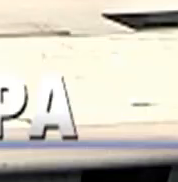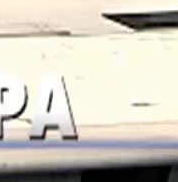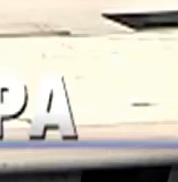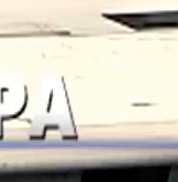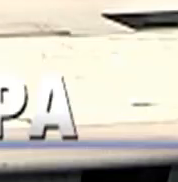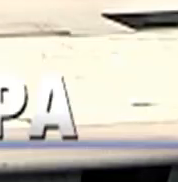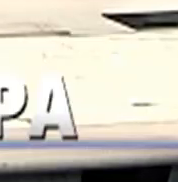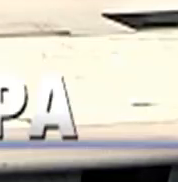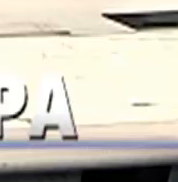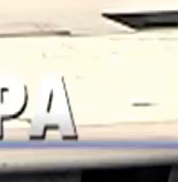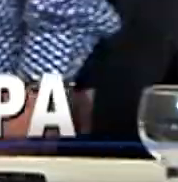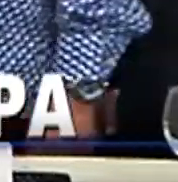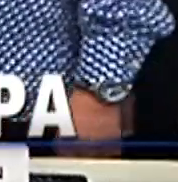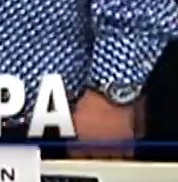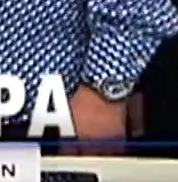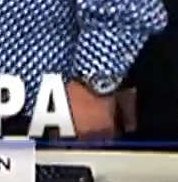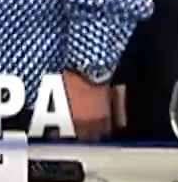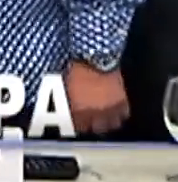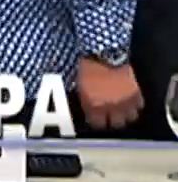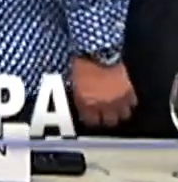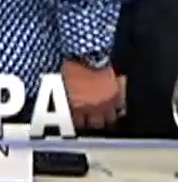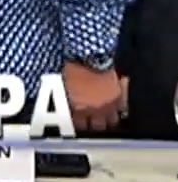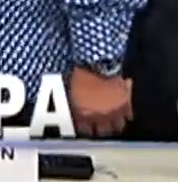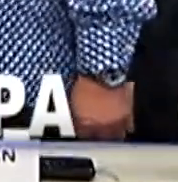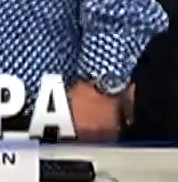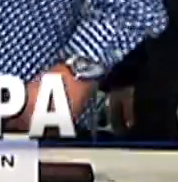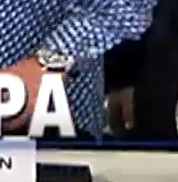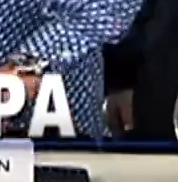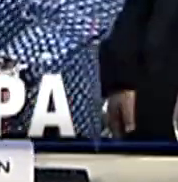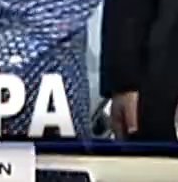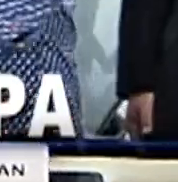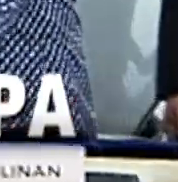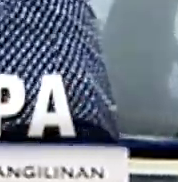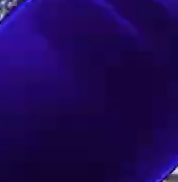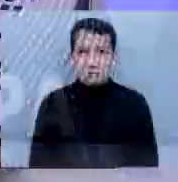At partnership ng TV5 at ABS-CBN mas pinatatag pa.